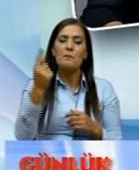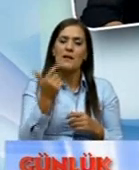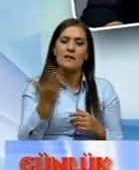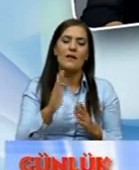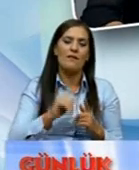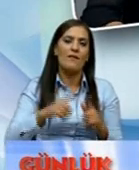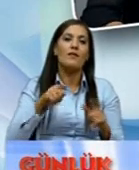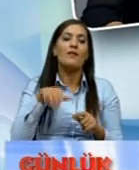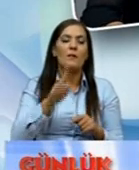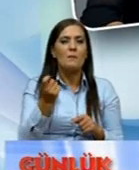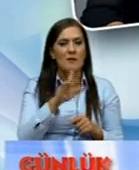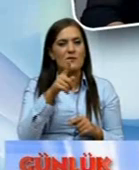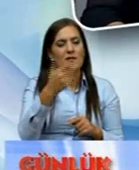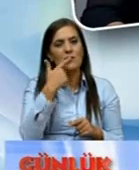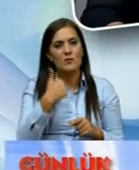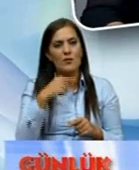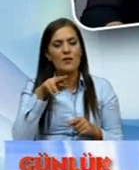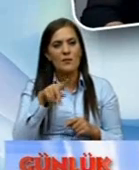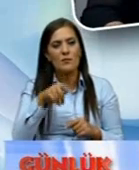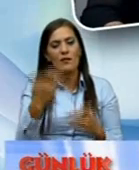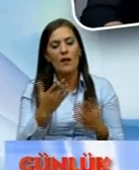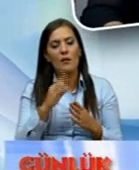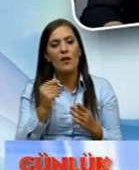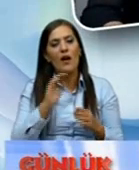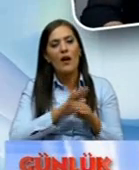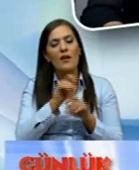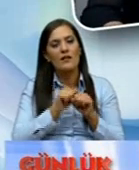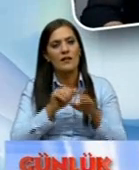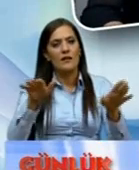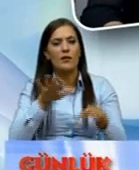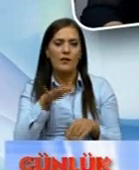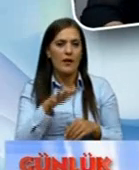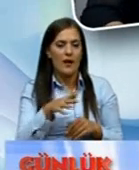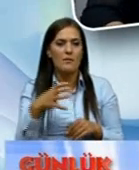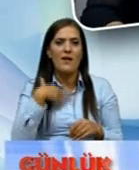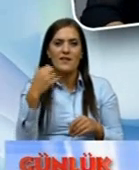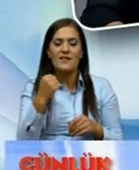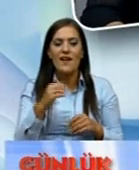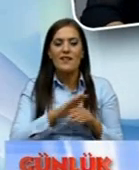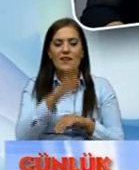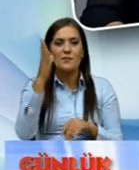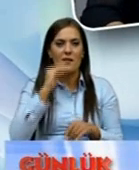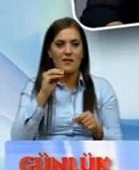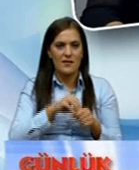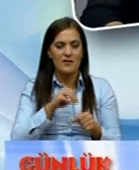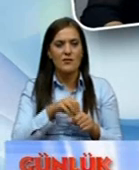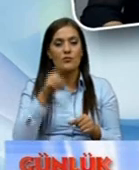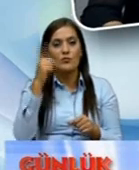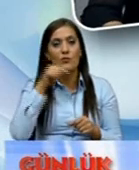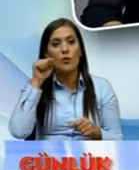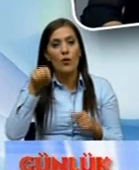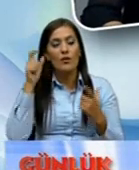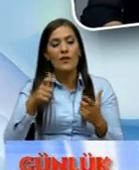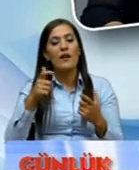farklı durum, öyle değil mi? Evet. Az önce senin de söylediğin gibi daha böyle hayata yayıyorlar galiba sağlıklı yaşam anlayışını. Evet, çünkü